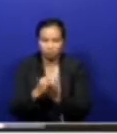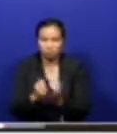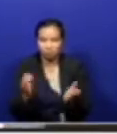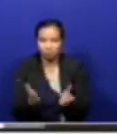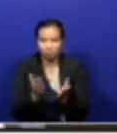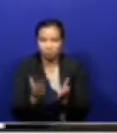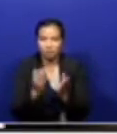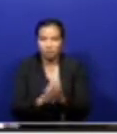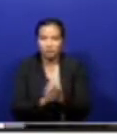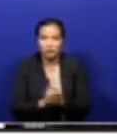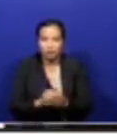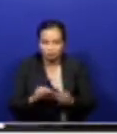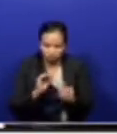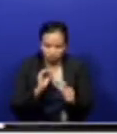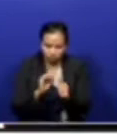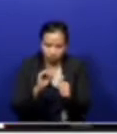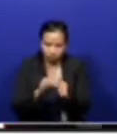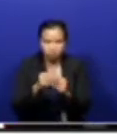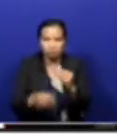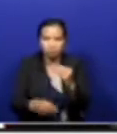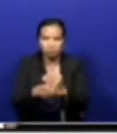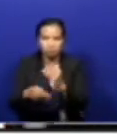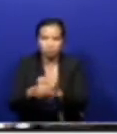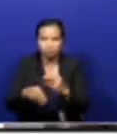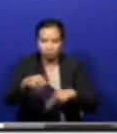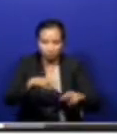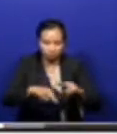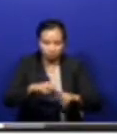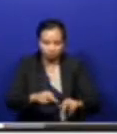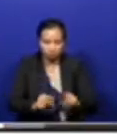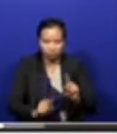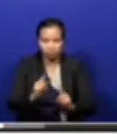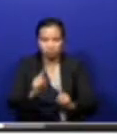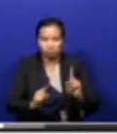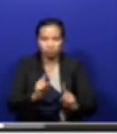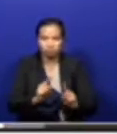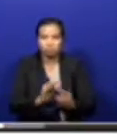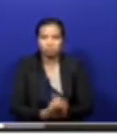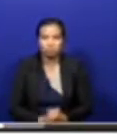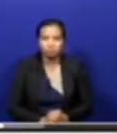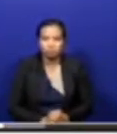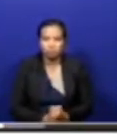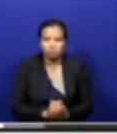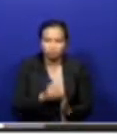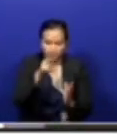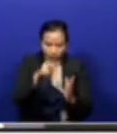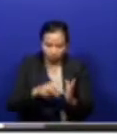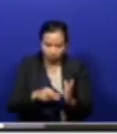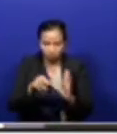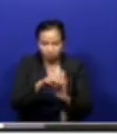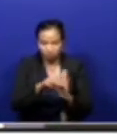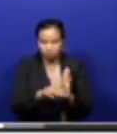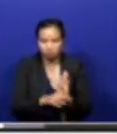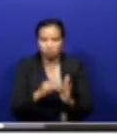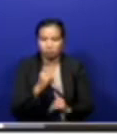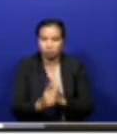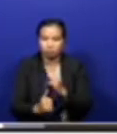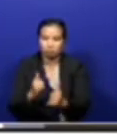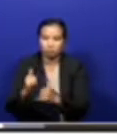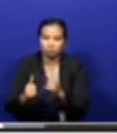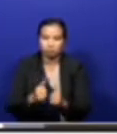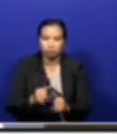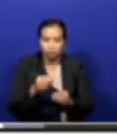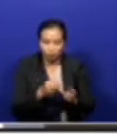าแล้วก็ติดตามตรวจสอบอยากจะฝากประเด็นท่านเพิ่มเติมครับดูทั้งหมดเนี่ยท่านลงไปพื้นที่แนวคิดการ